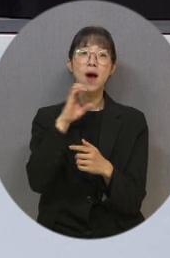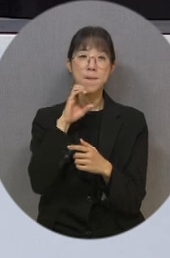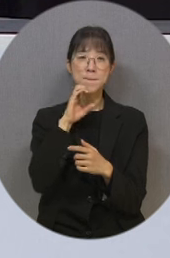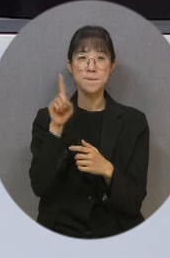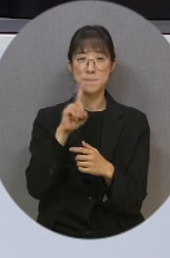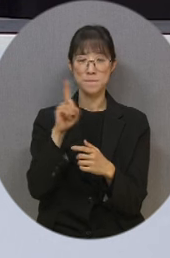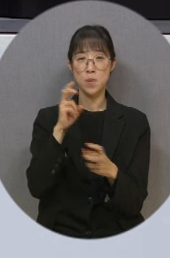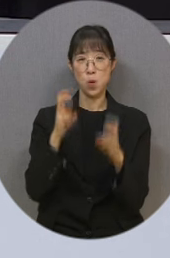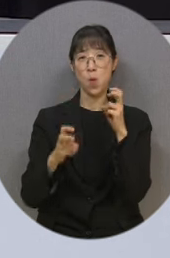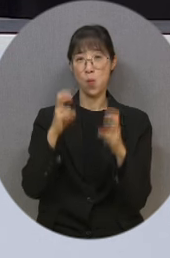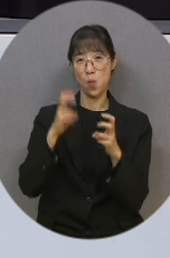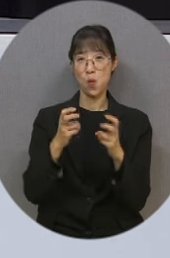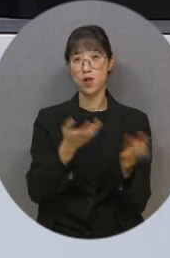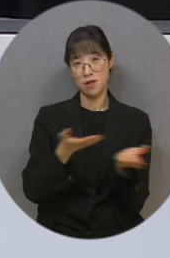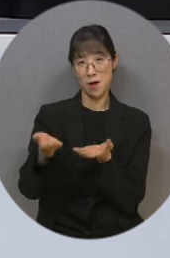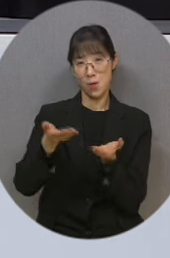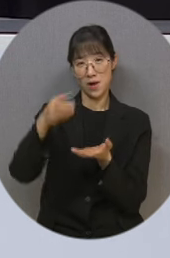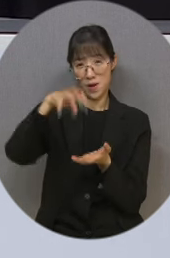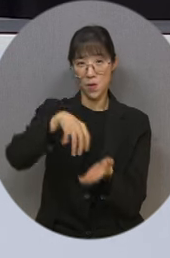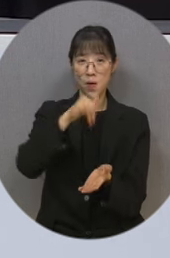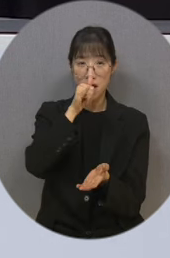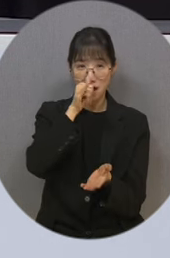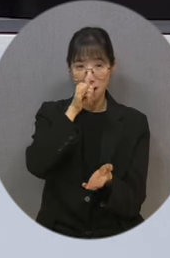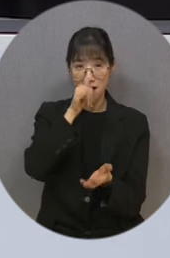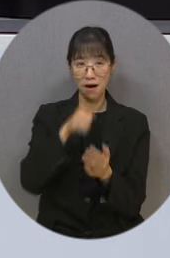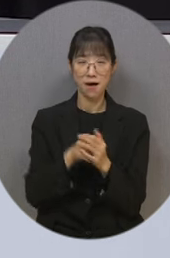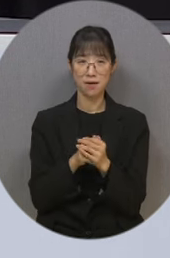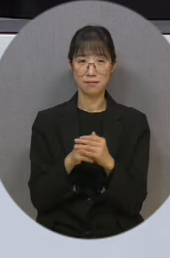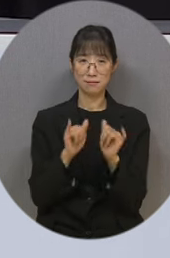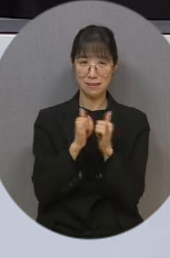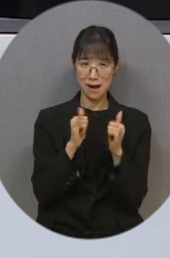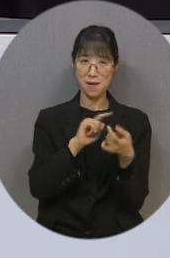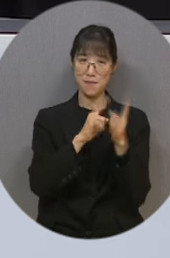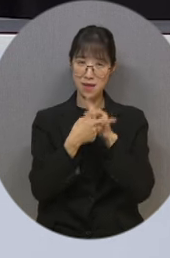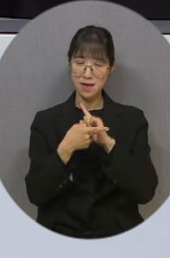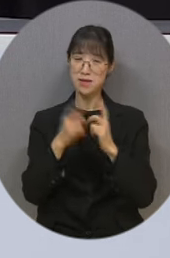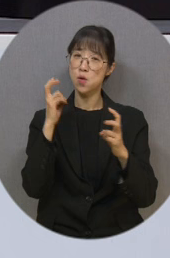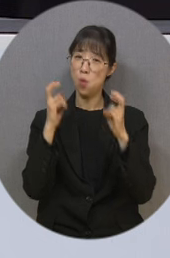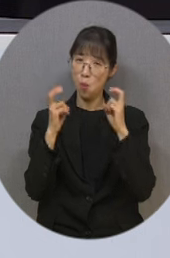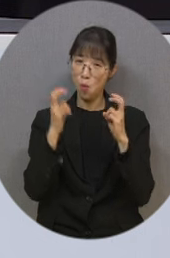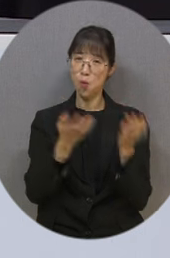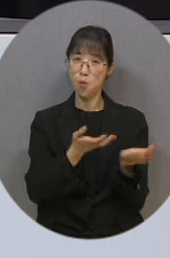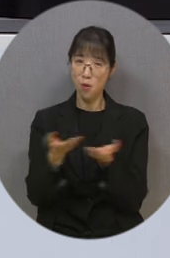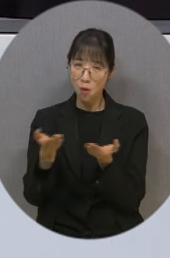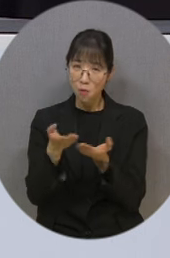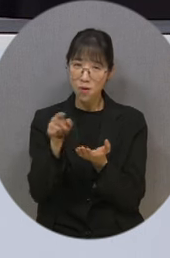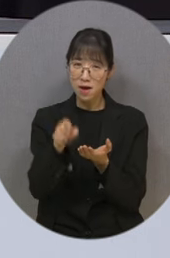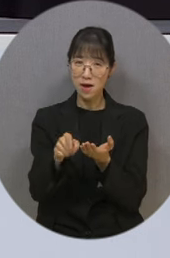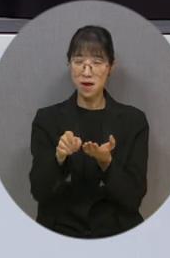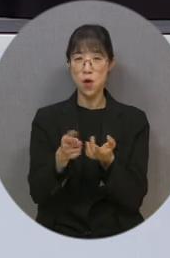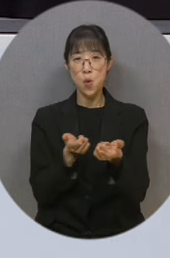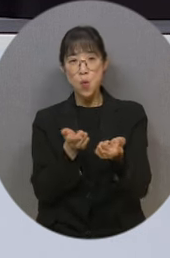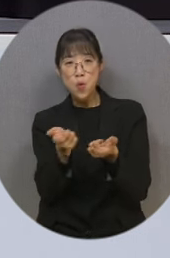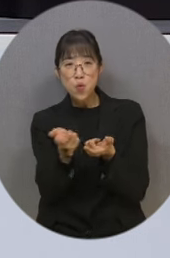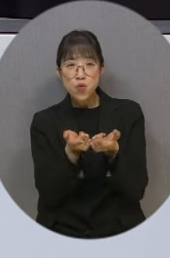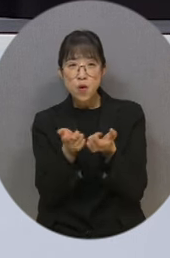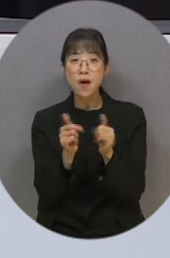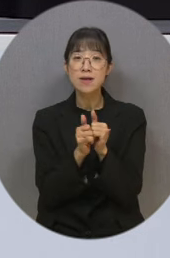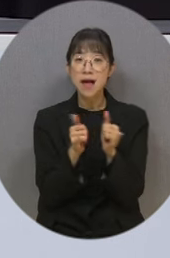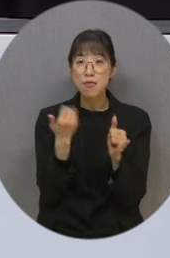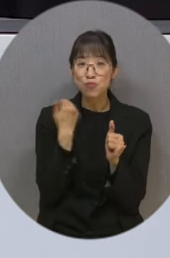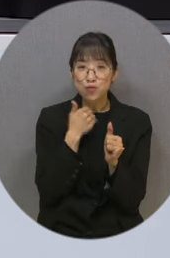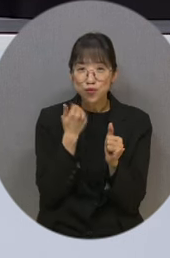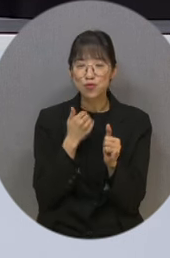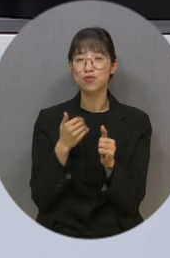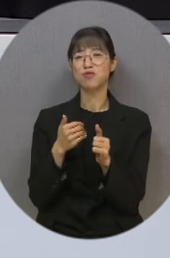로봇이 서빙을 하는 곳이 있습니다 어 사람 대신 로봇이 서빙을 하는데이 로봇을 원격 조종하는 사람은